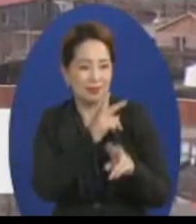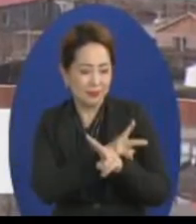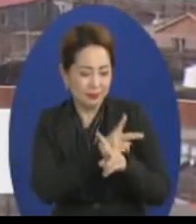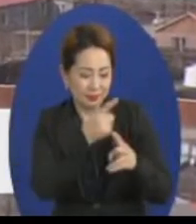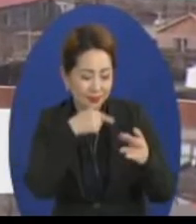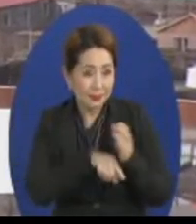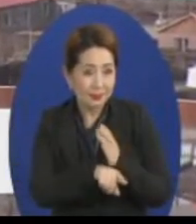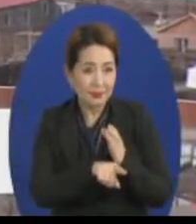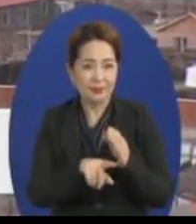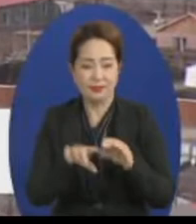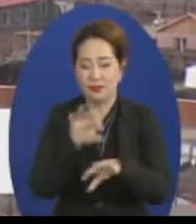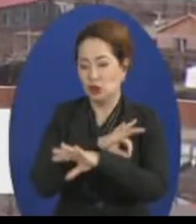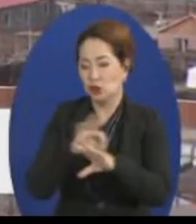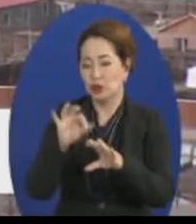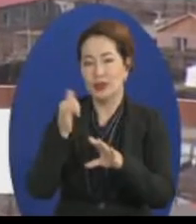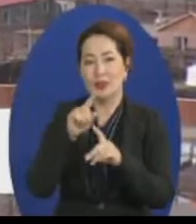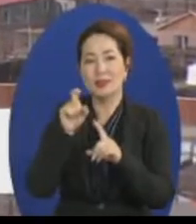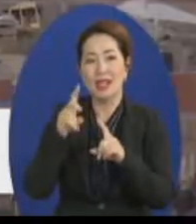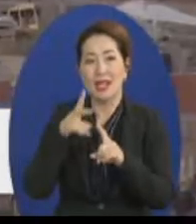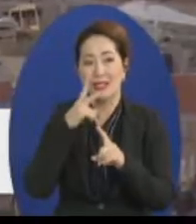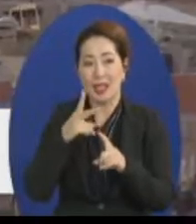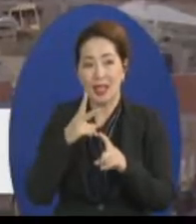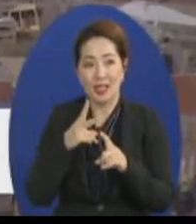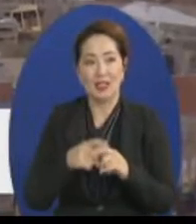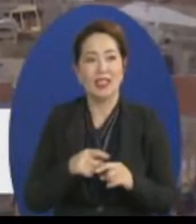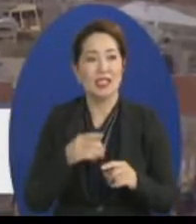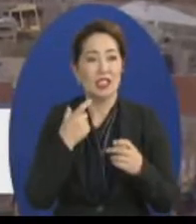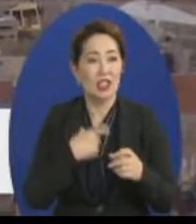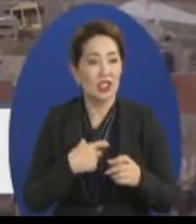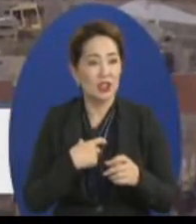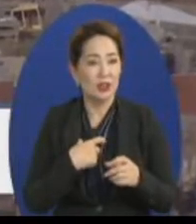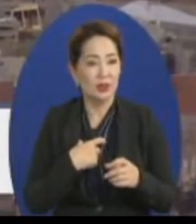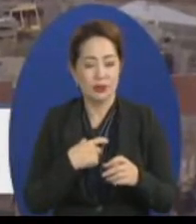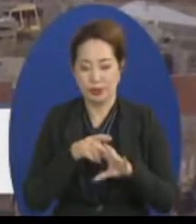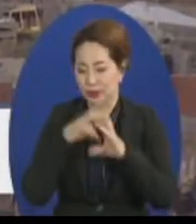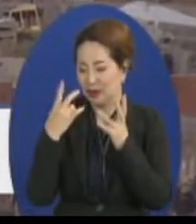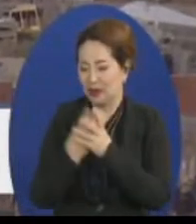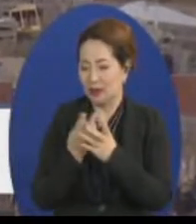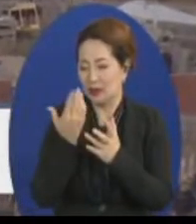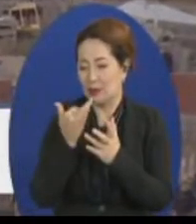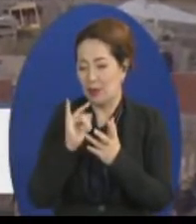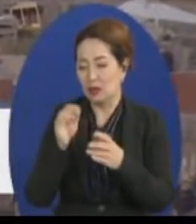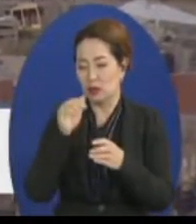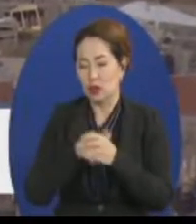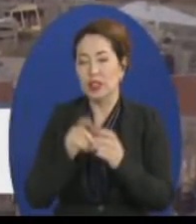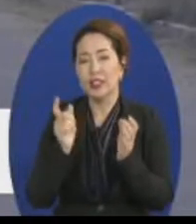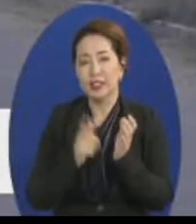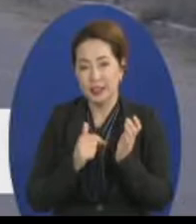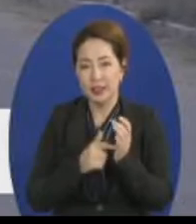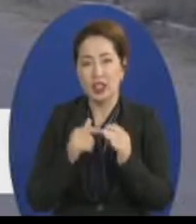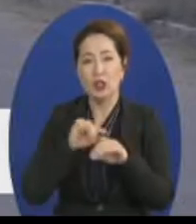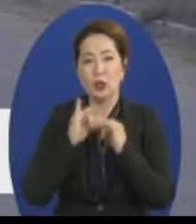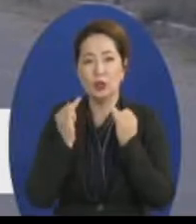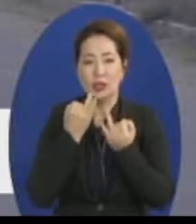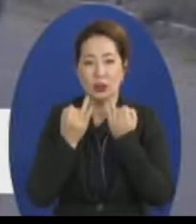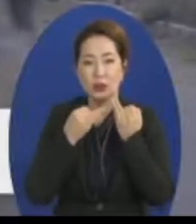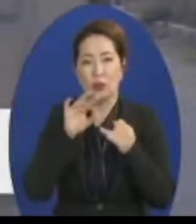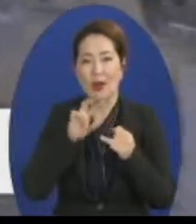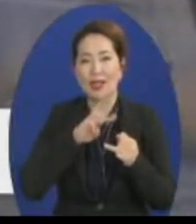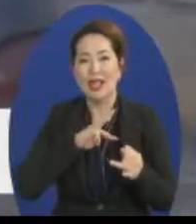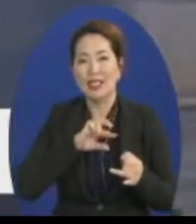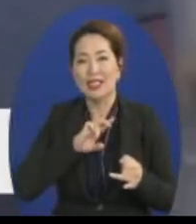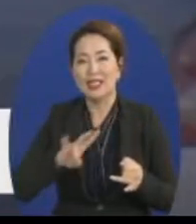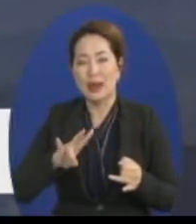төсөлдөх зарим заалтыг эргэж авч үзэх гишүүд нэгдсэн байр суурт хүрэх шаардлага бий гэдгийг улсын хурлд Монгол Ардын